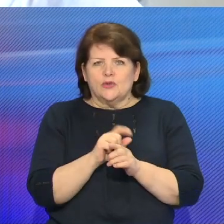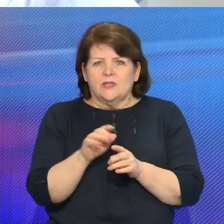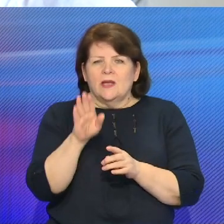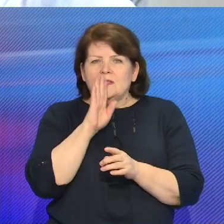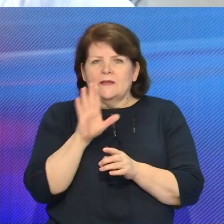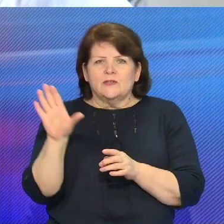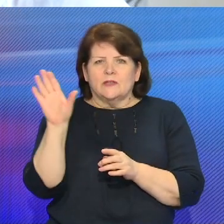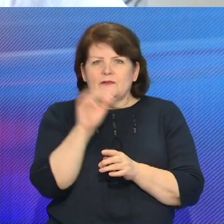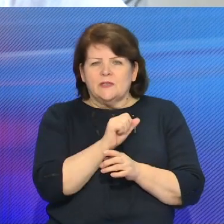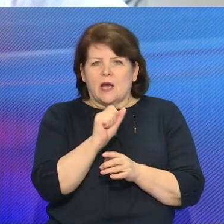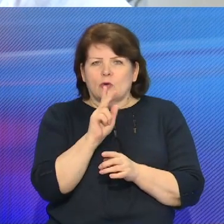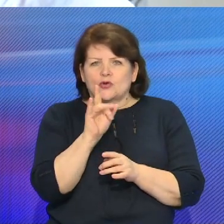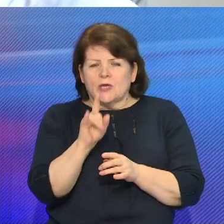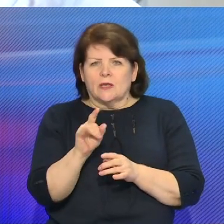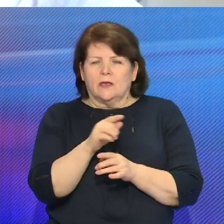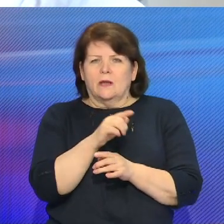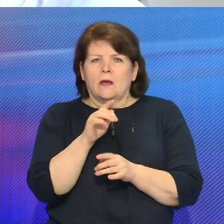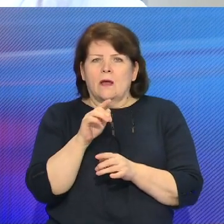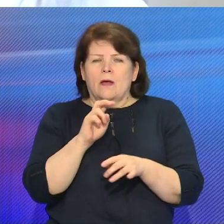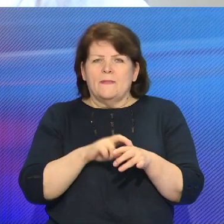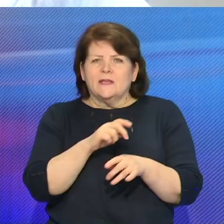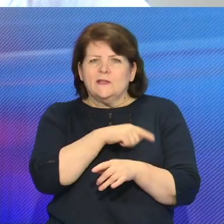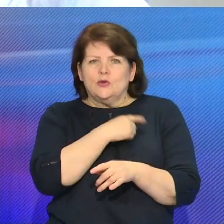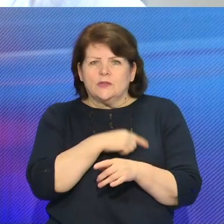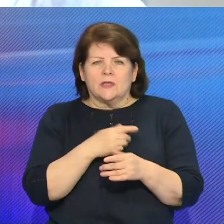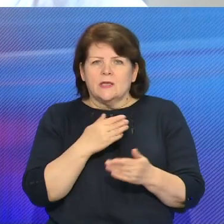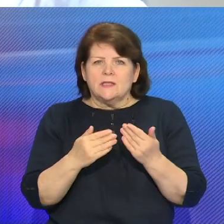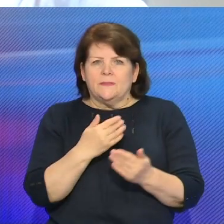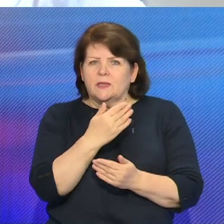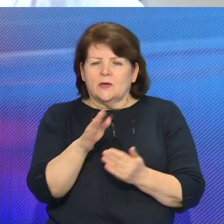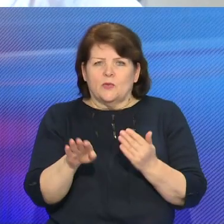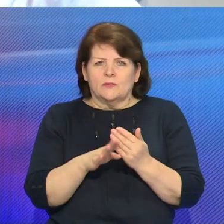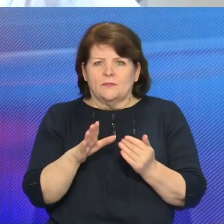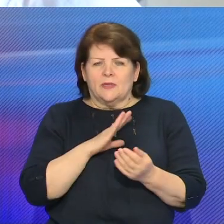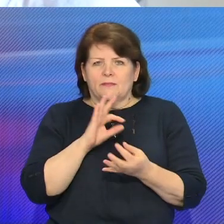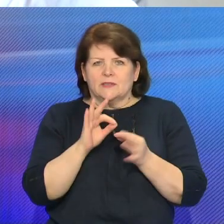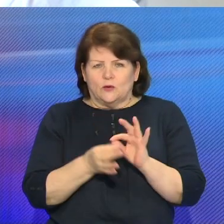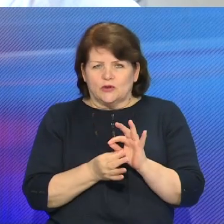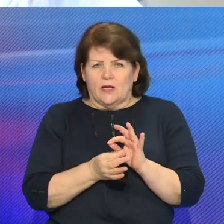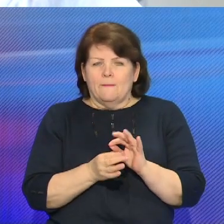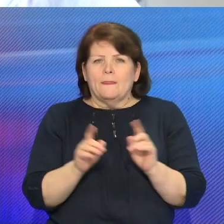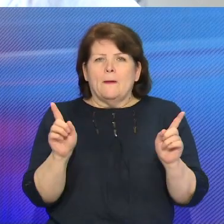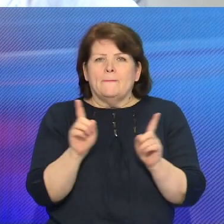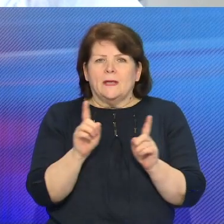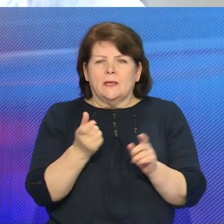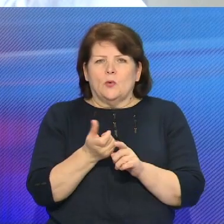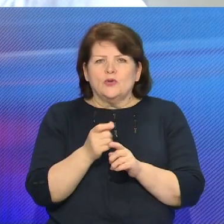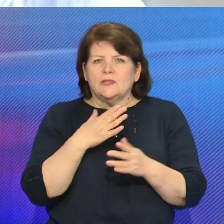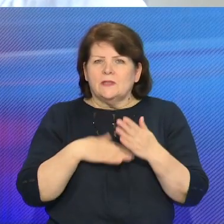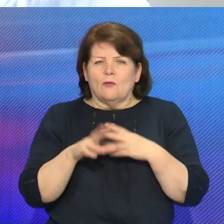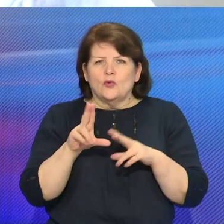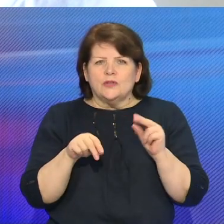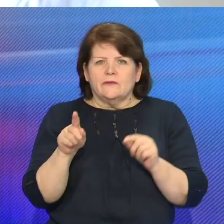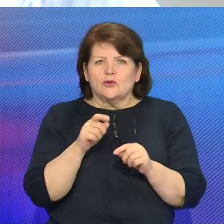все, акушерки, все медсестры. То есть, ну, если бы не их помощь, конечно, было бы сложнее. Поэтому очень довольна, учитывая,